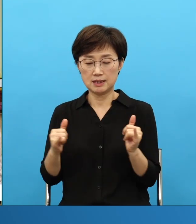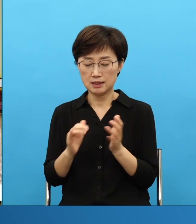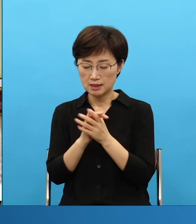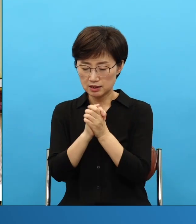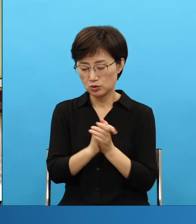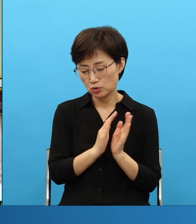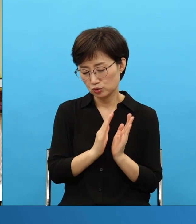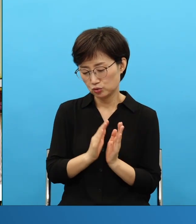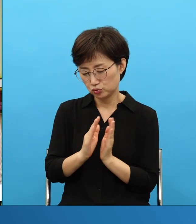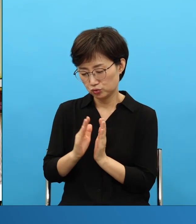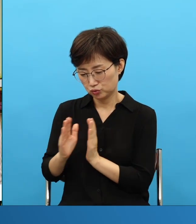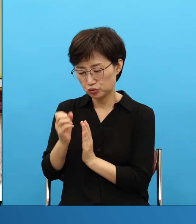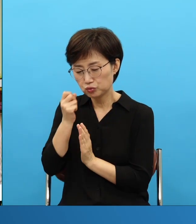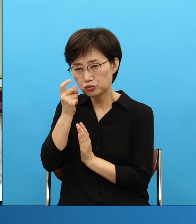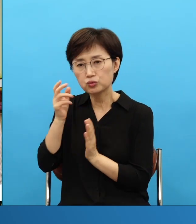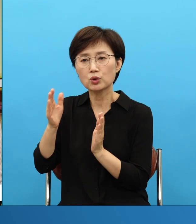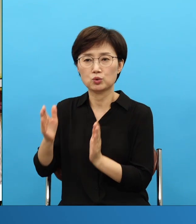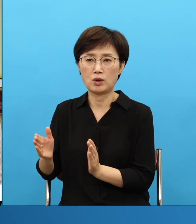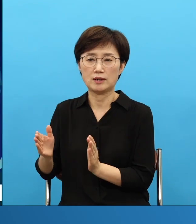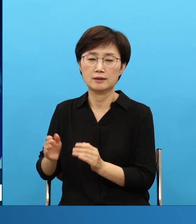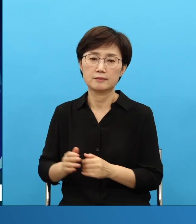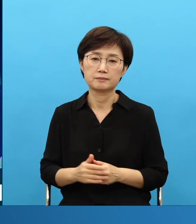기도로 소통하며 준비해왔습니다.